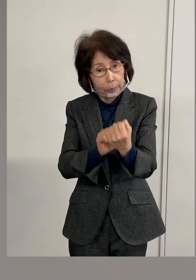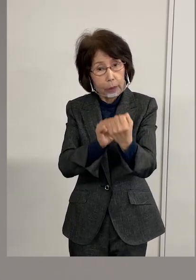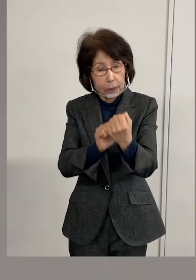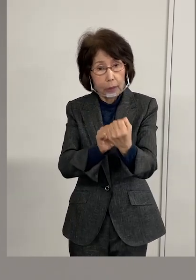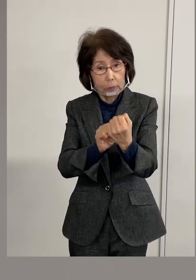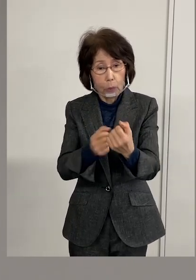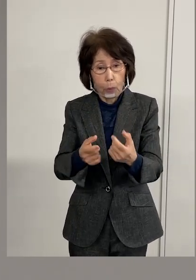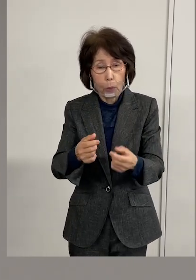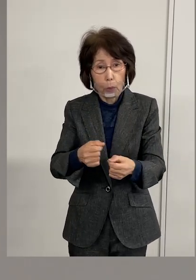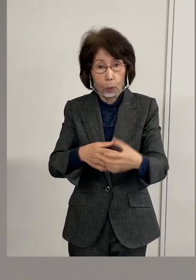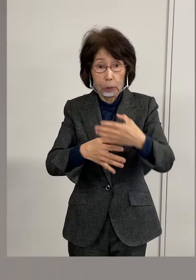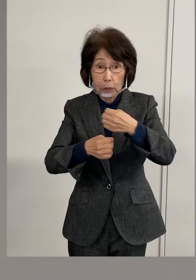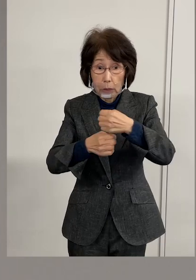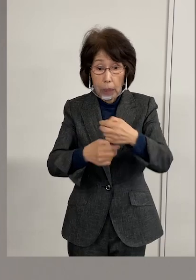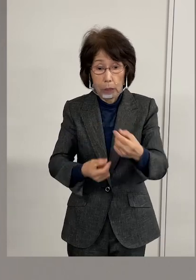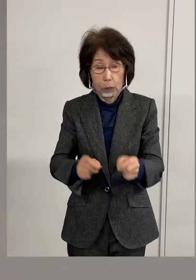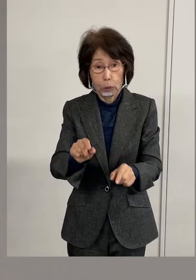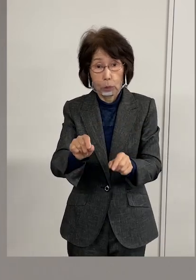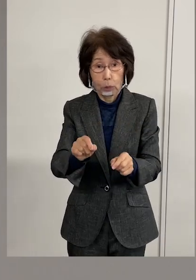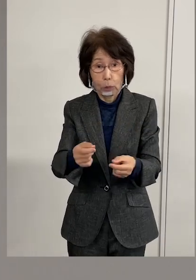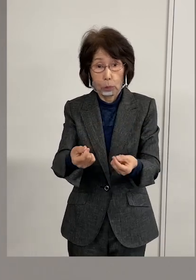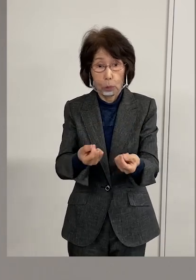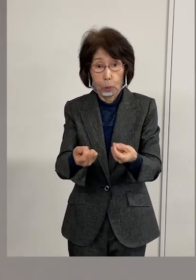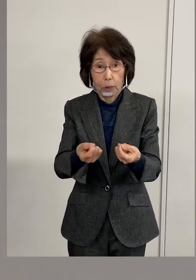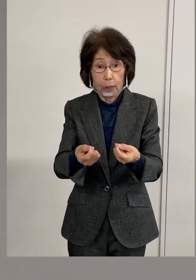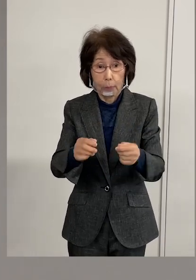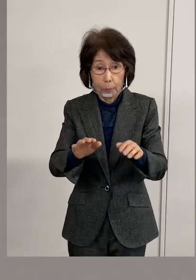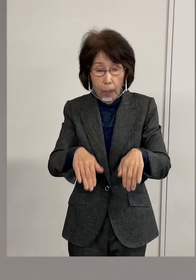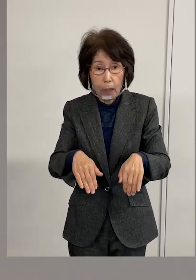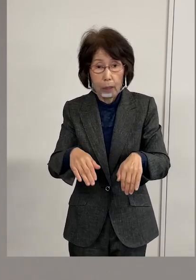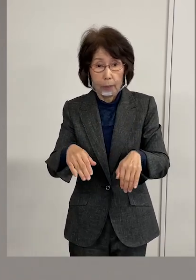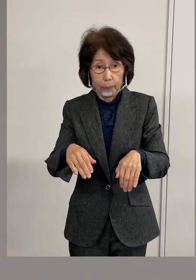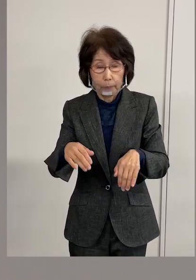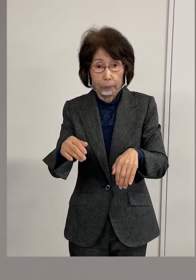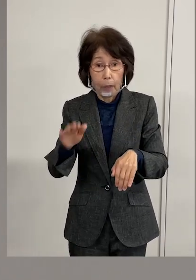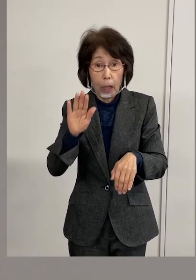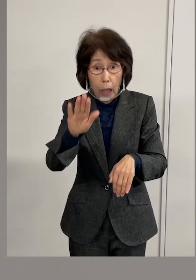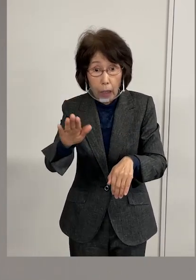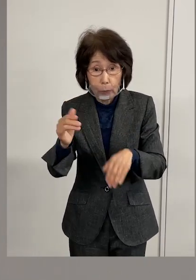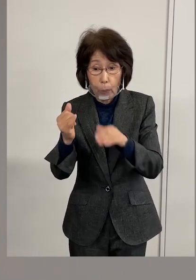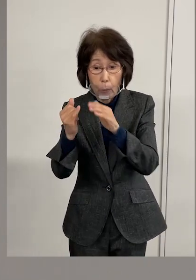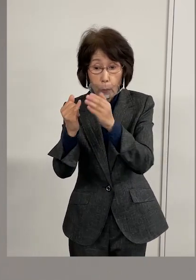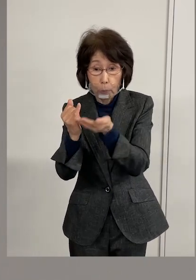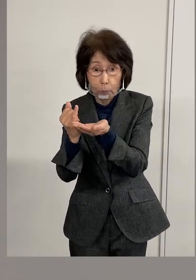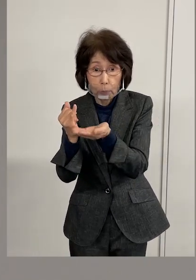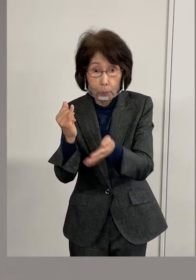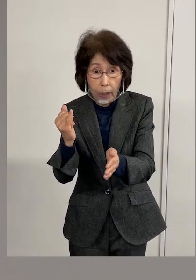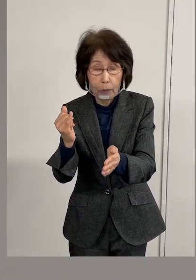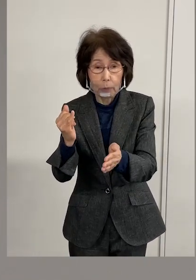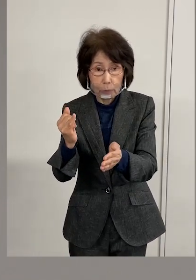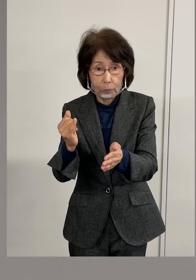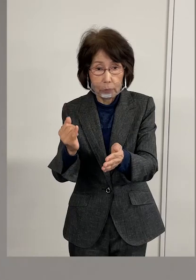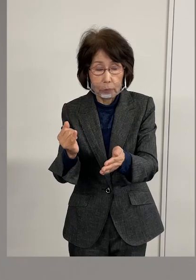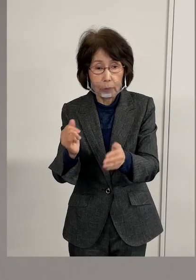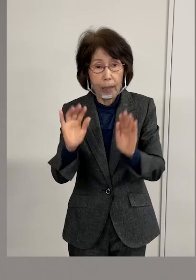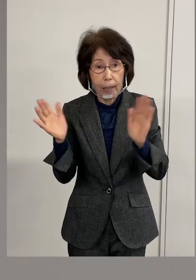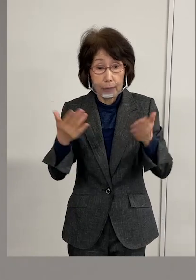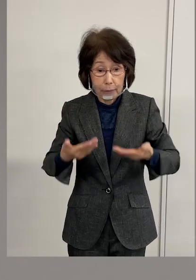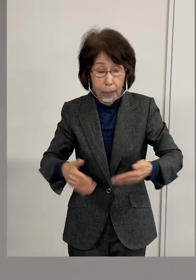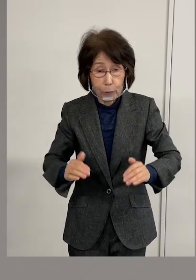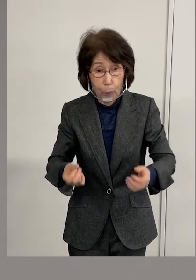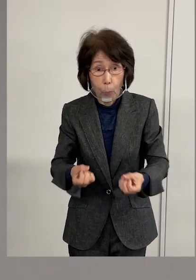面談等の日程調整に入って、出走されましたら、赤ちゃん誕生おめでとう訪問があって、そこで申請書を交付